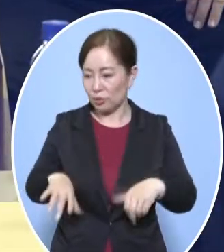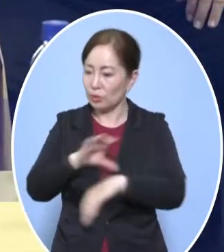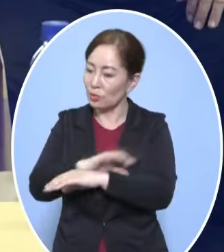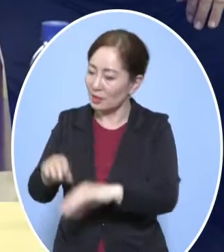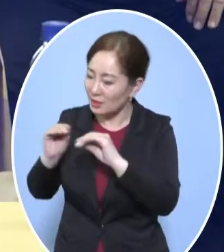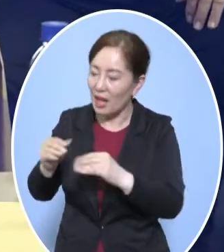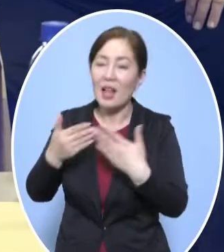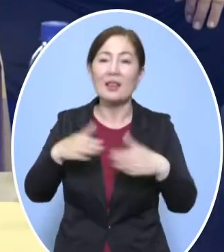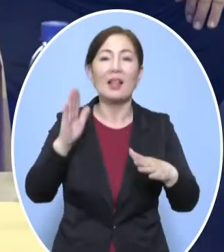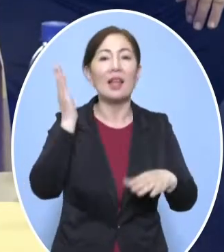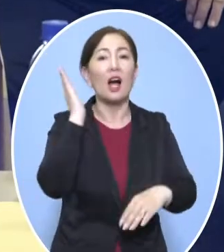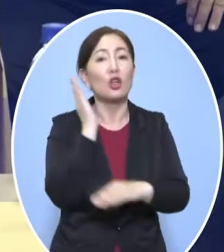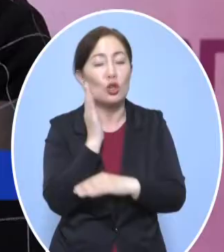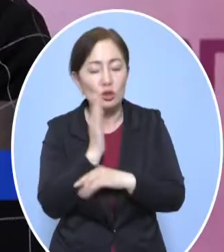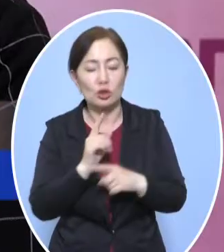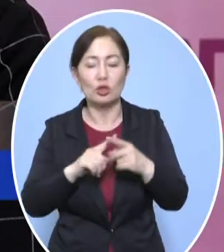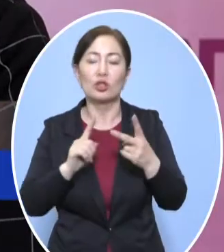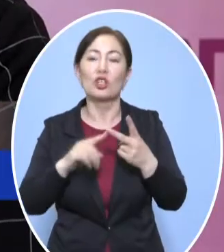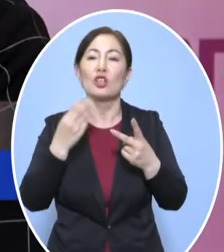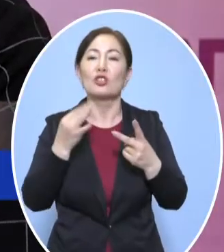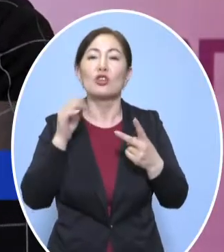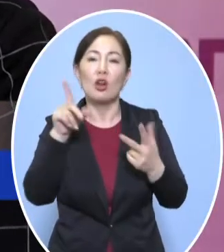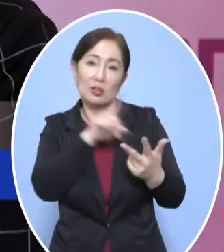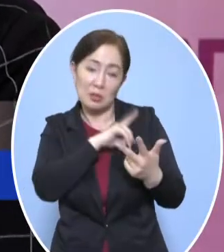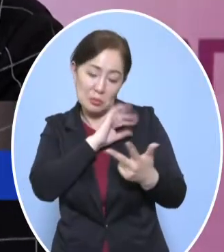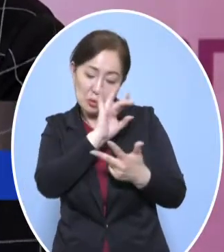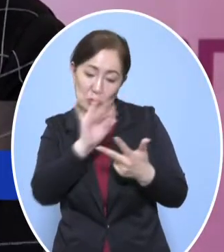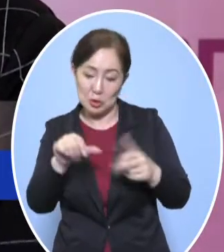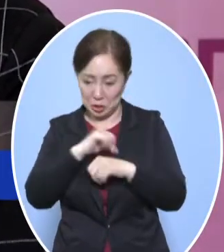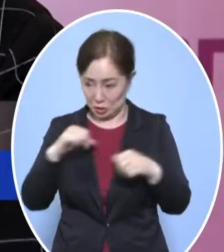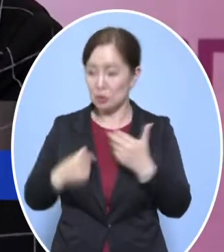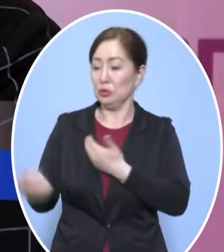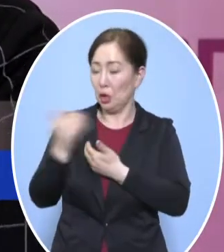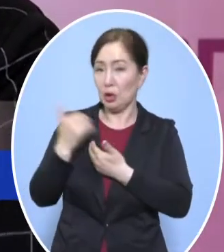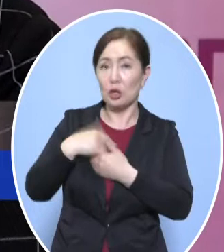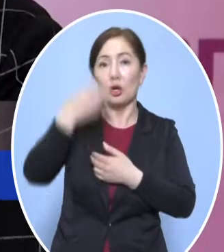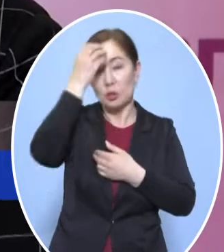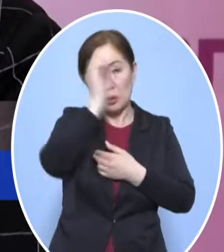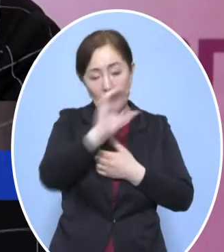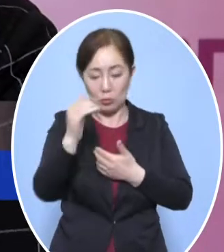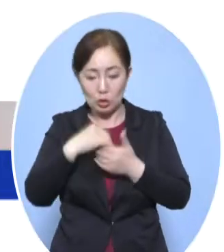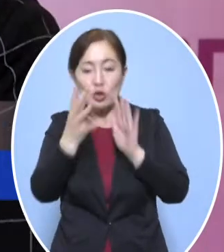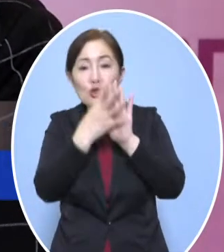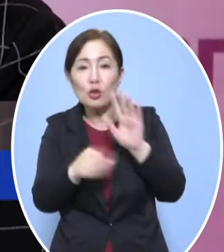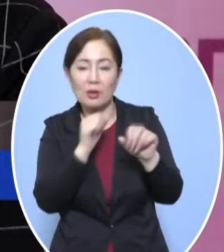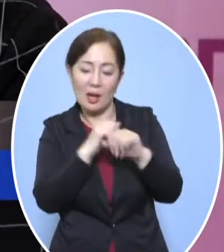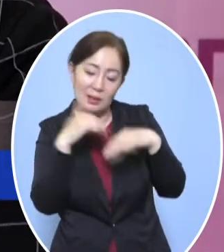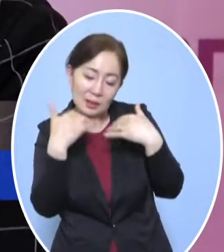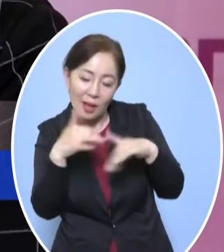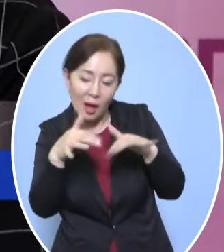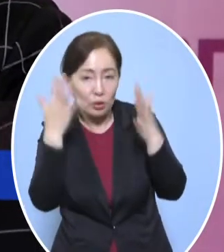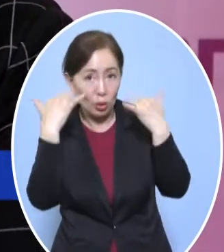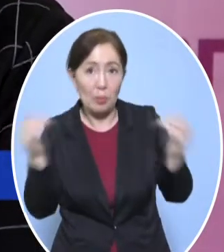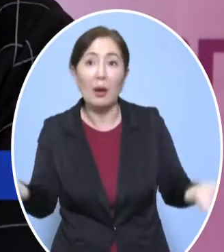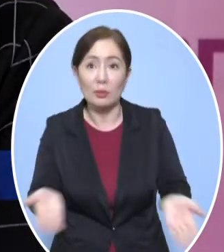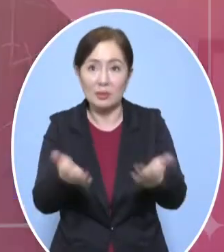дунд суврал сургалтууд, нээлттэй хаалганы өдөрлөг, шторкны уралдаан гэх мэт одоо иргэдийг хамруулсан, төрийн албаа агштай хамруулсан нөлөөллийн арга хэмжээнүүдийг